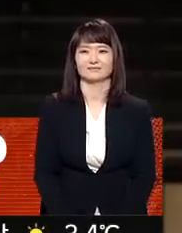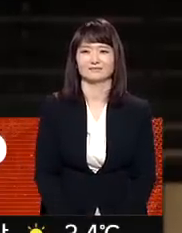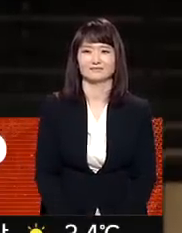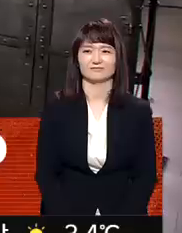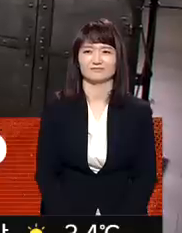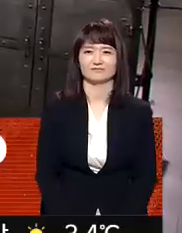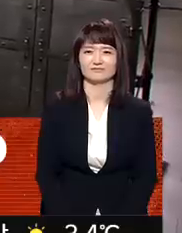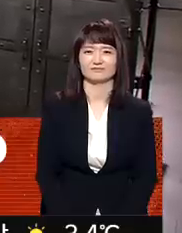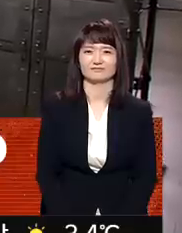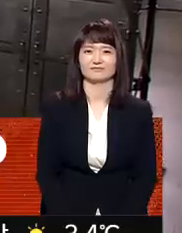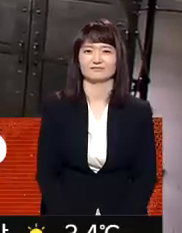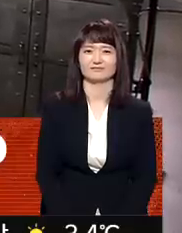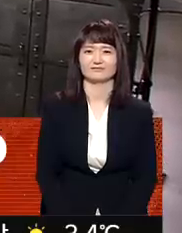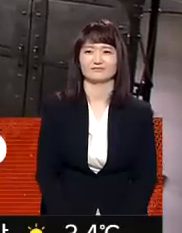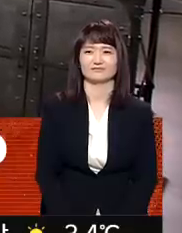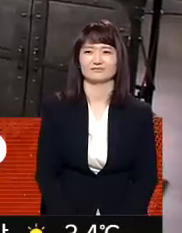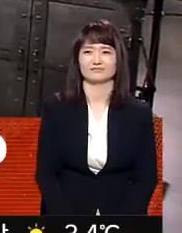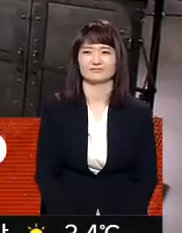아쉬워요